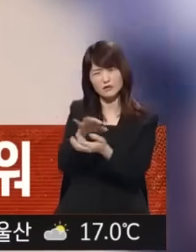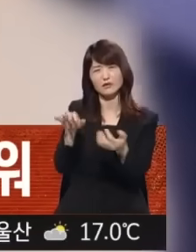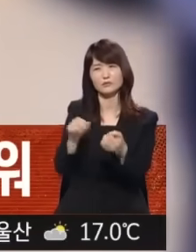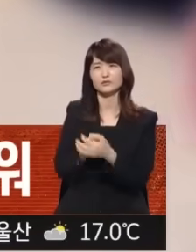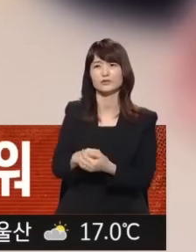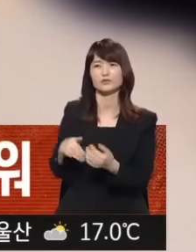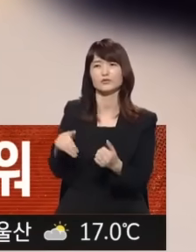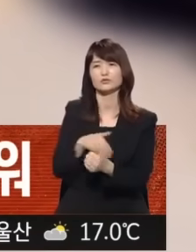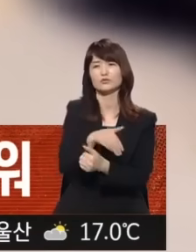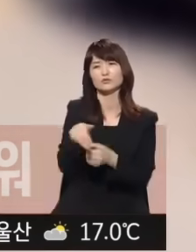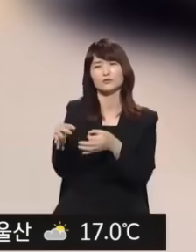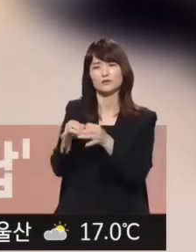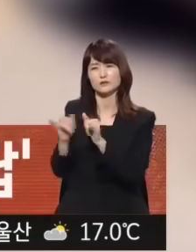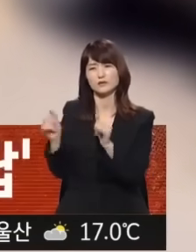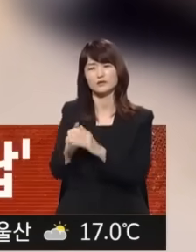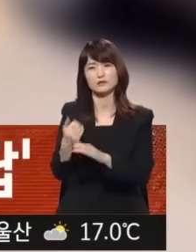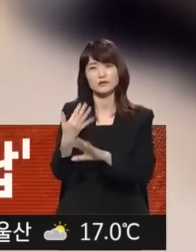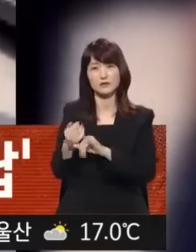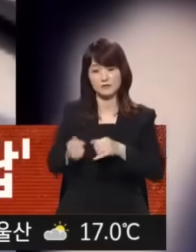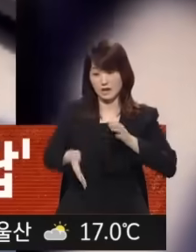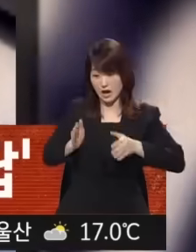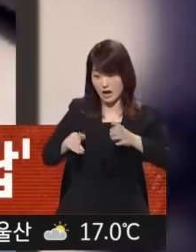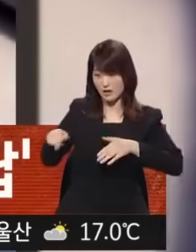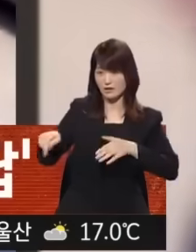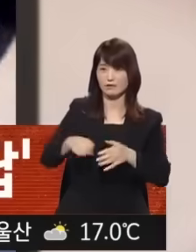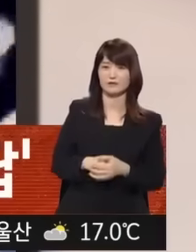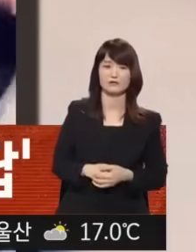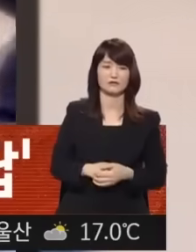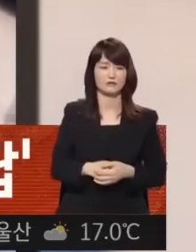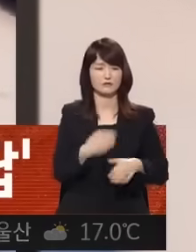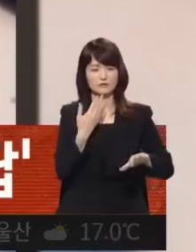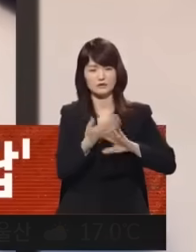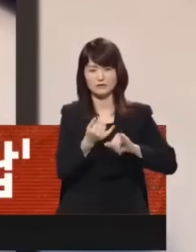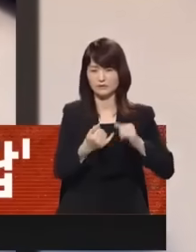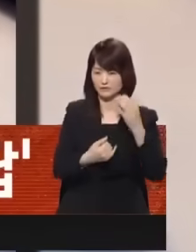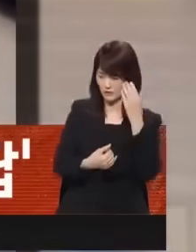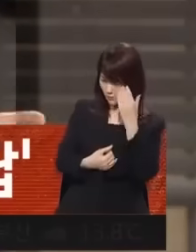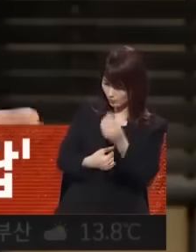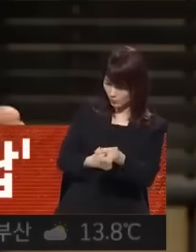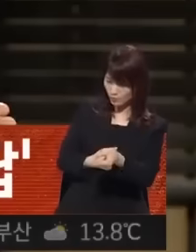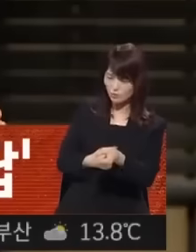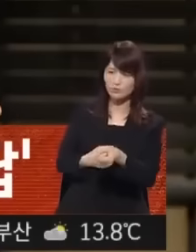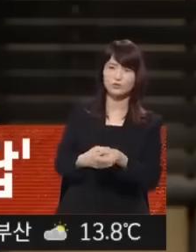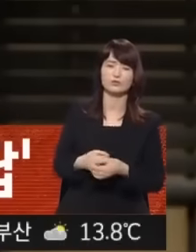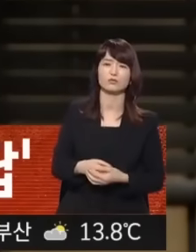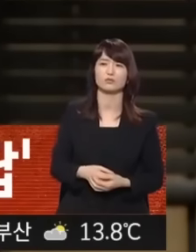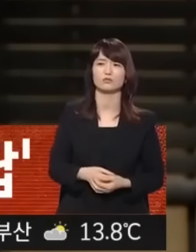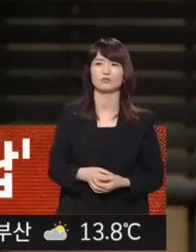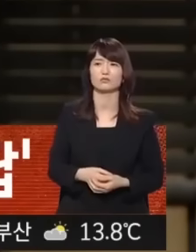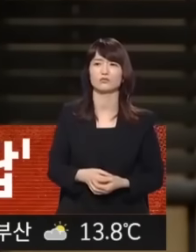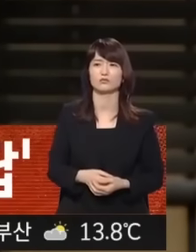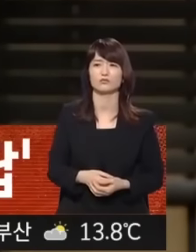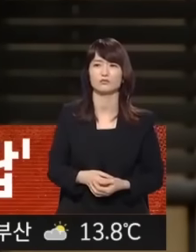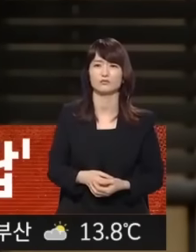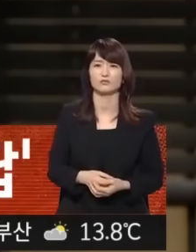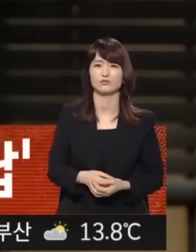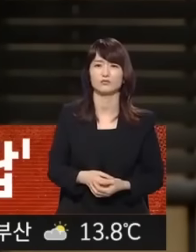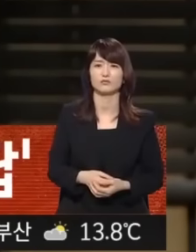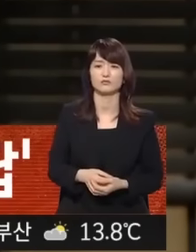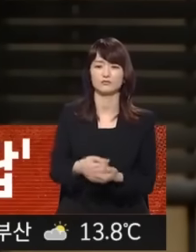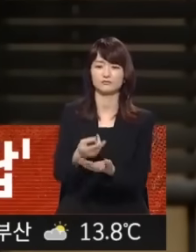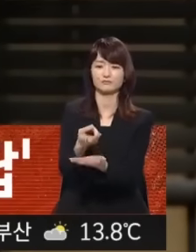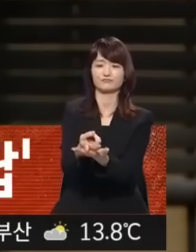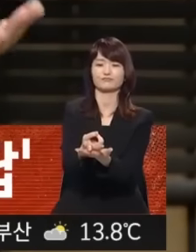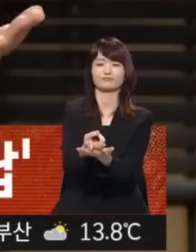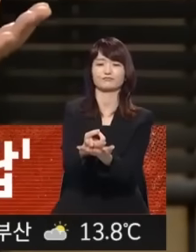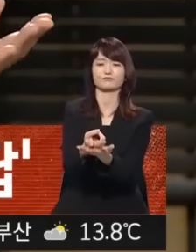주변 상인들이며 다른 사람들까지 뛰어와서 지금 옆에 또 다른 사람들이 많이 보고 있는 상황이랍니다. 아, 그렇죠, 그렇죠. 그 상황에서 내 죽어도 못